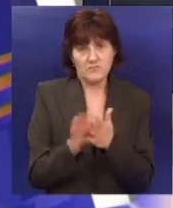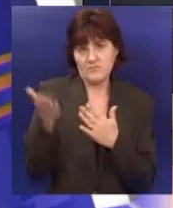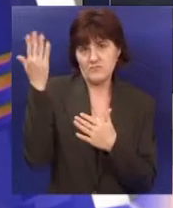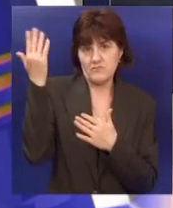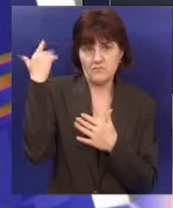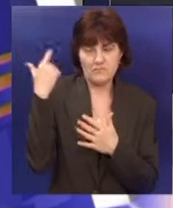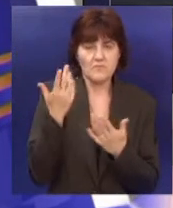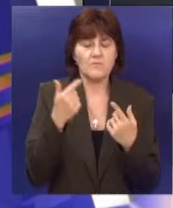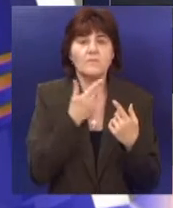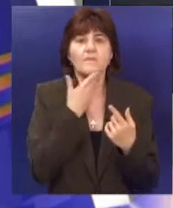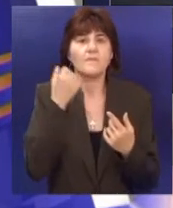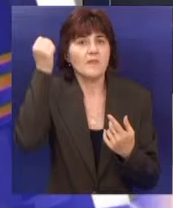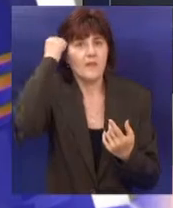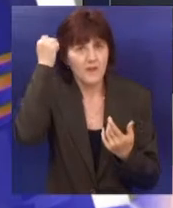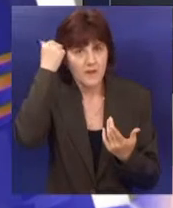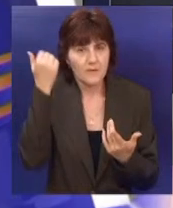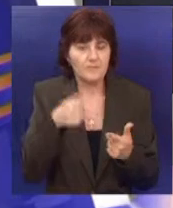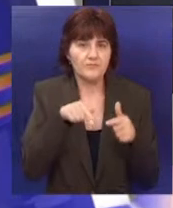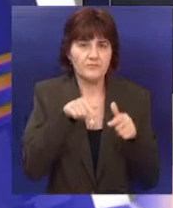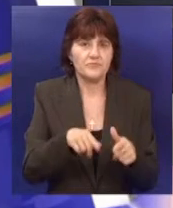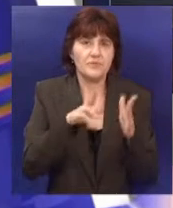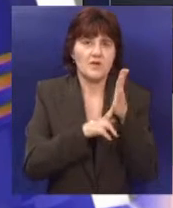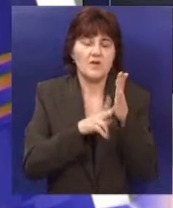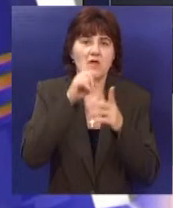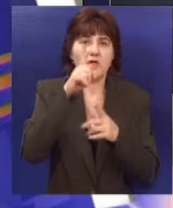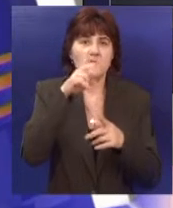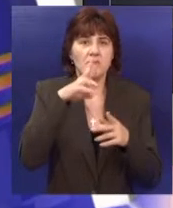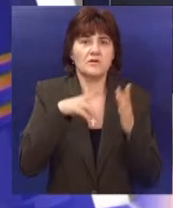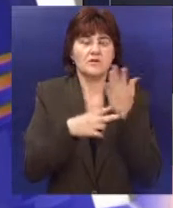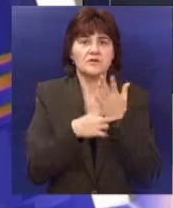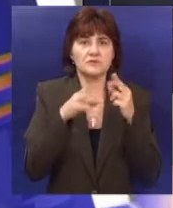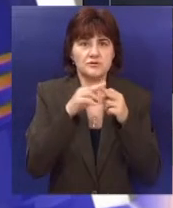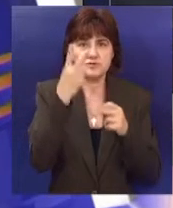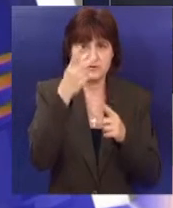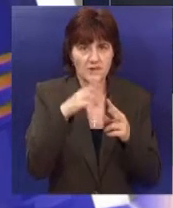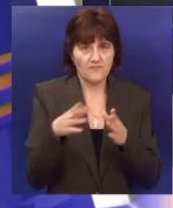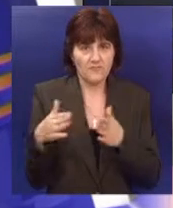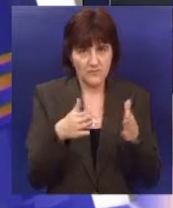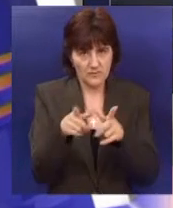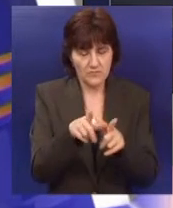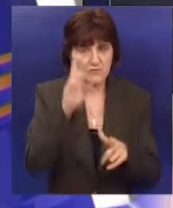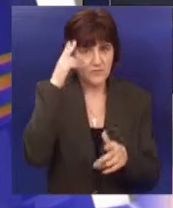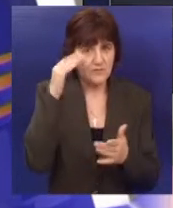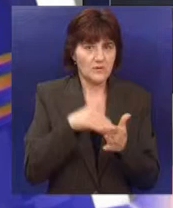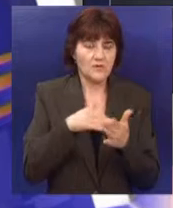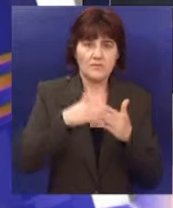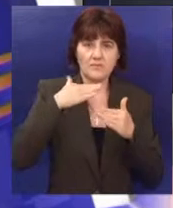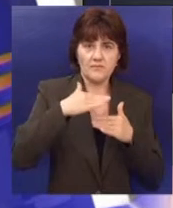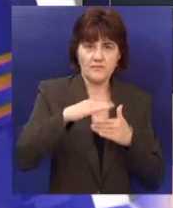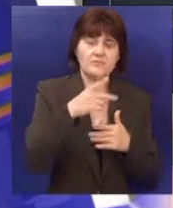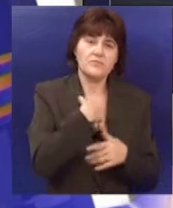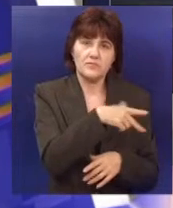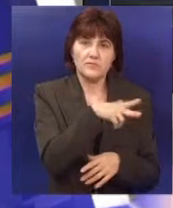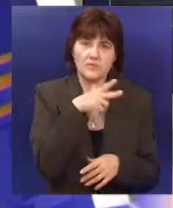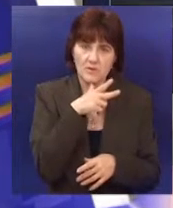pre mnogo godina. U rukovodstvu mesne zajednice kažu da je Nišavska samo jedna od mnogobrojnih ulica u Pešari koje bi trebalo asfaltirati, ali